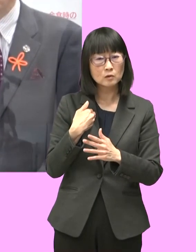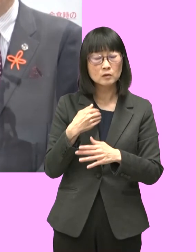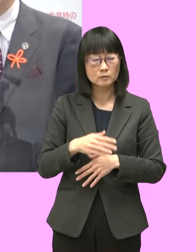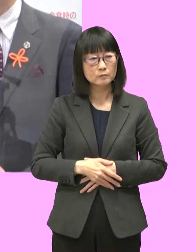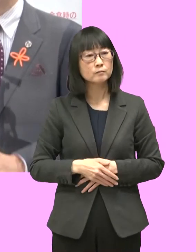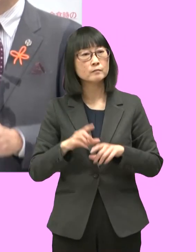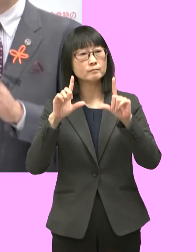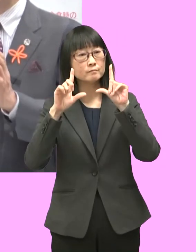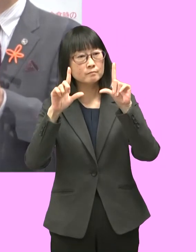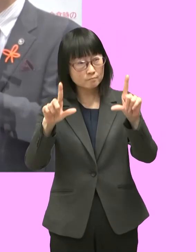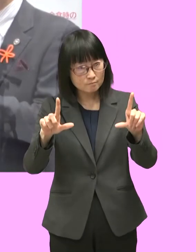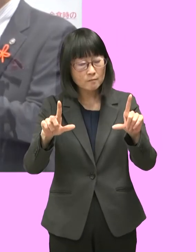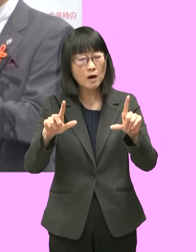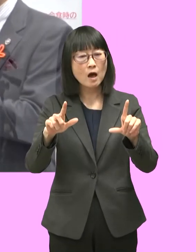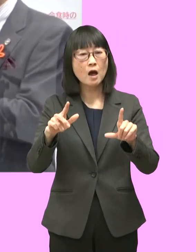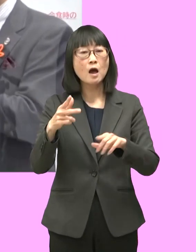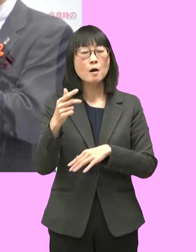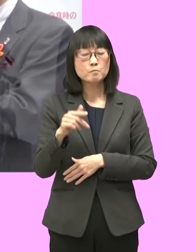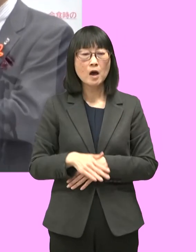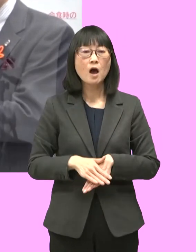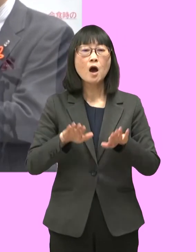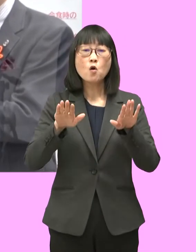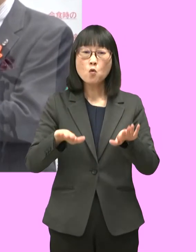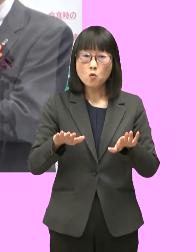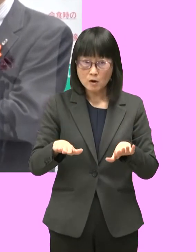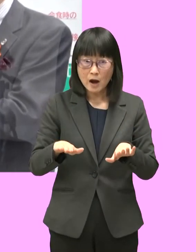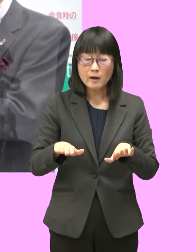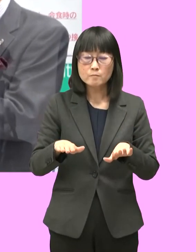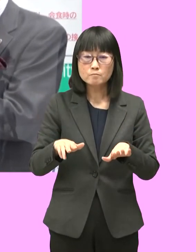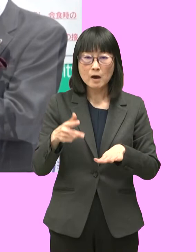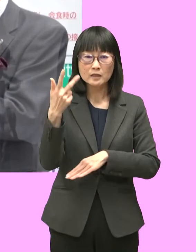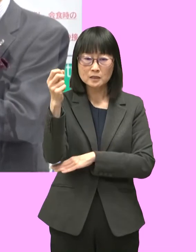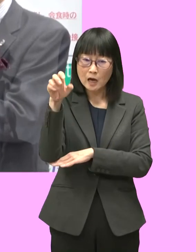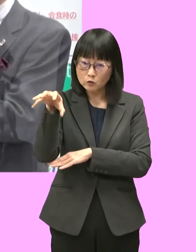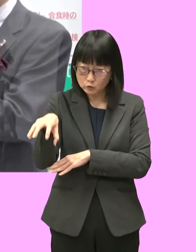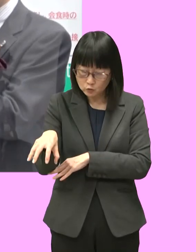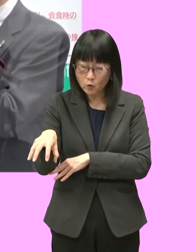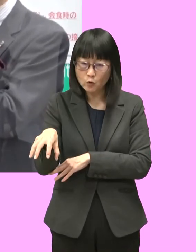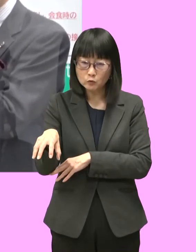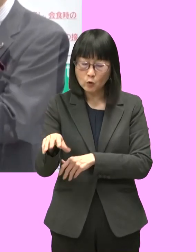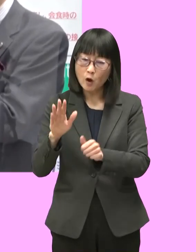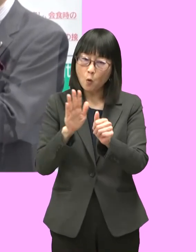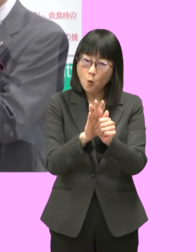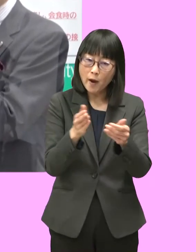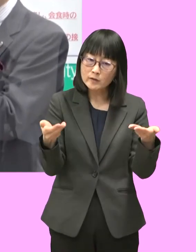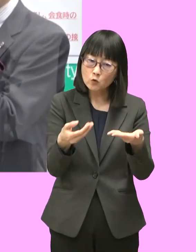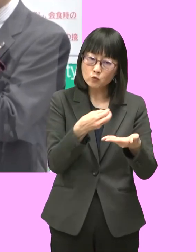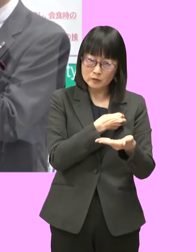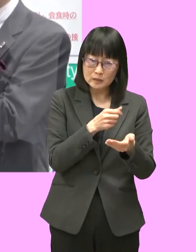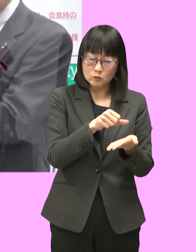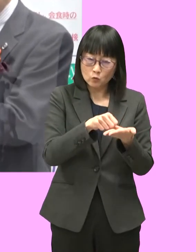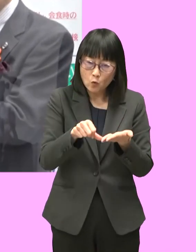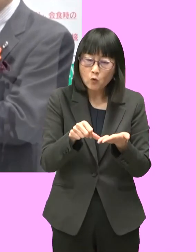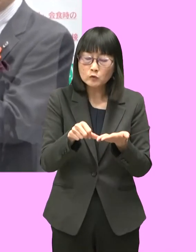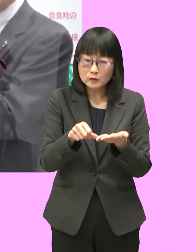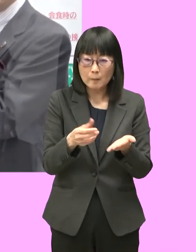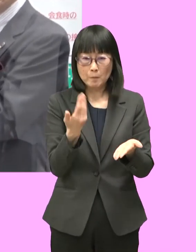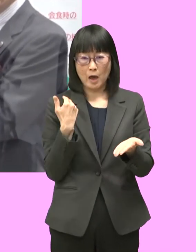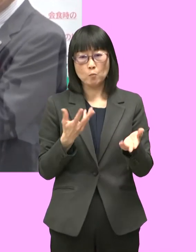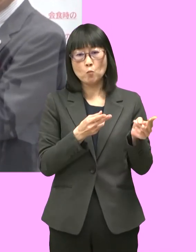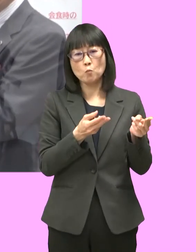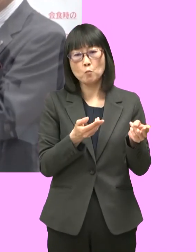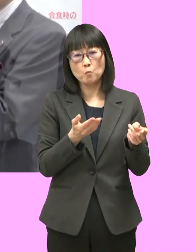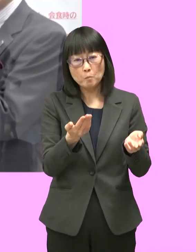と。でさらに今回こうやってあらかじめですね、応援職員を指定をして研修をすることで、ある